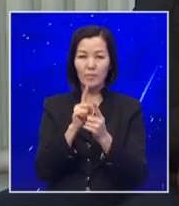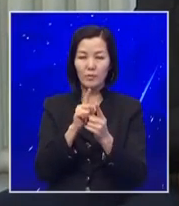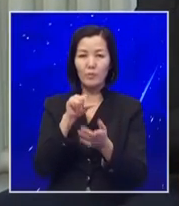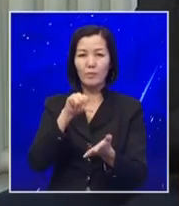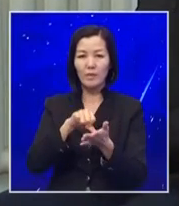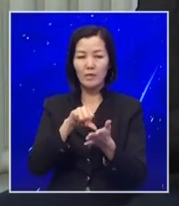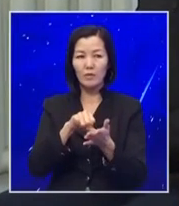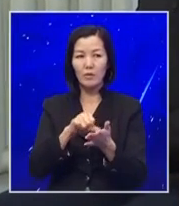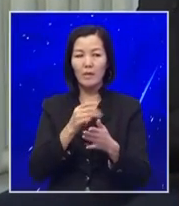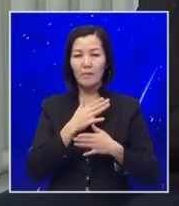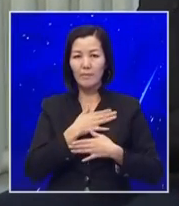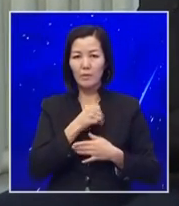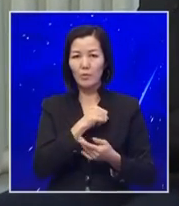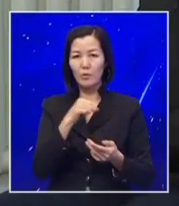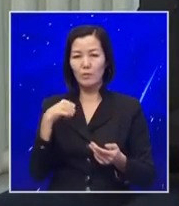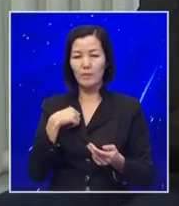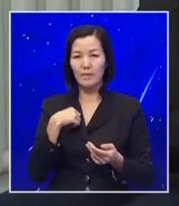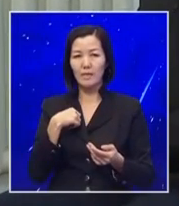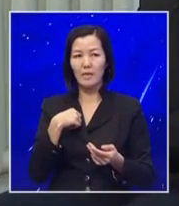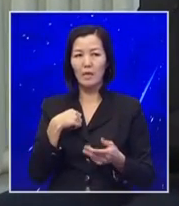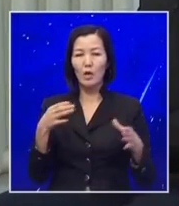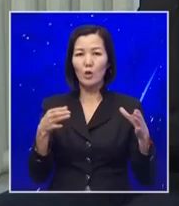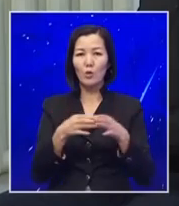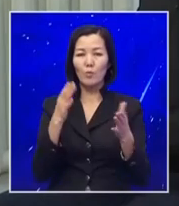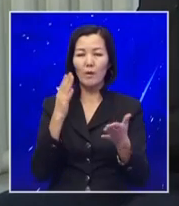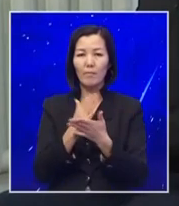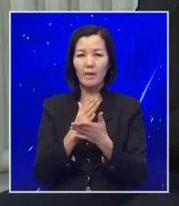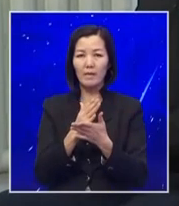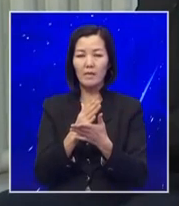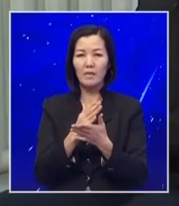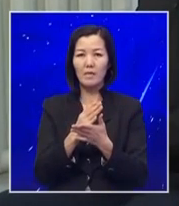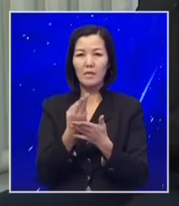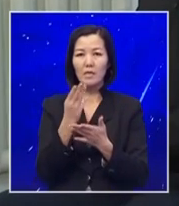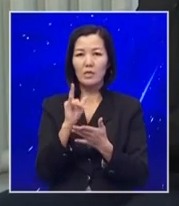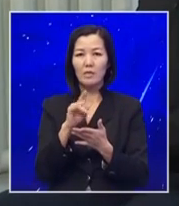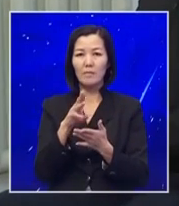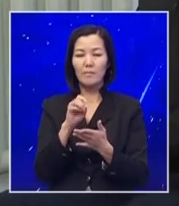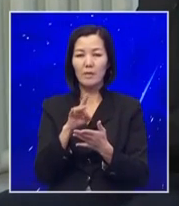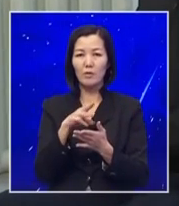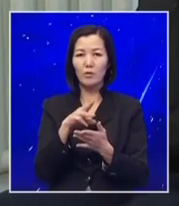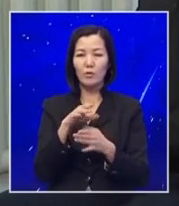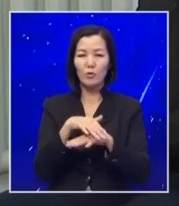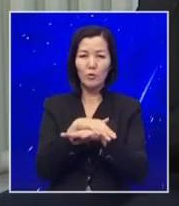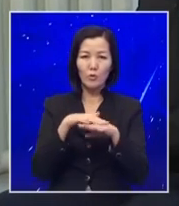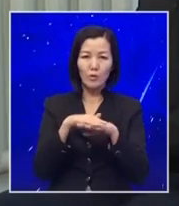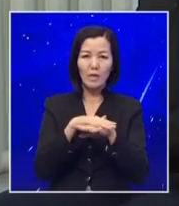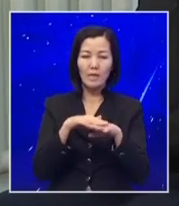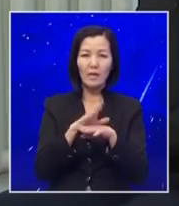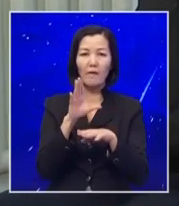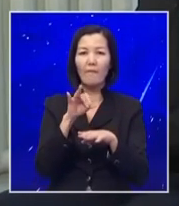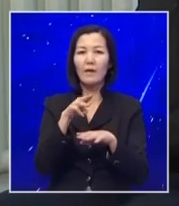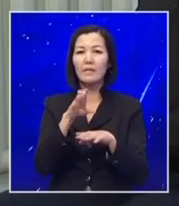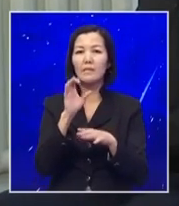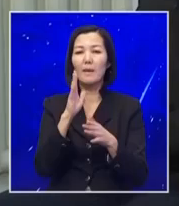дегенде, бізде өзімізде Шымырда группа бар, Шымыр тұрғындар деген. Сол группаға елдің бәрі